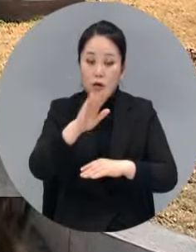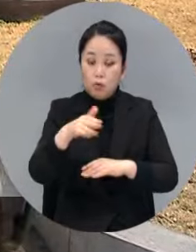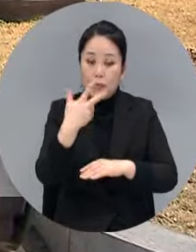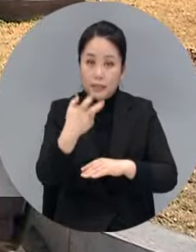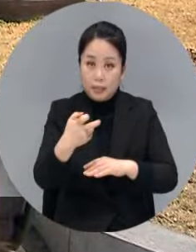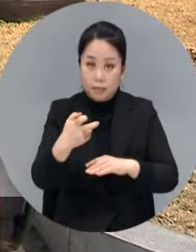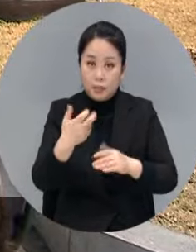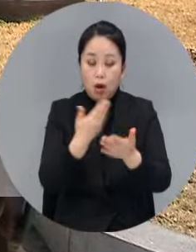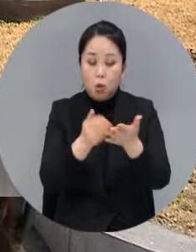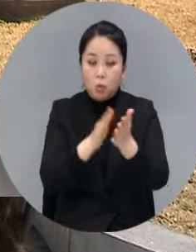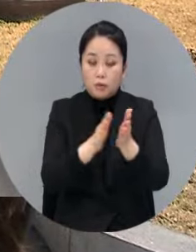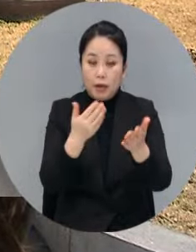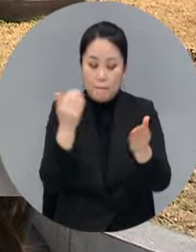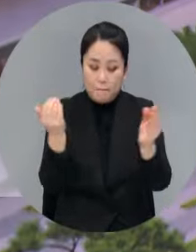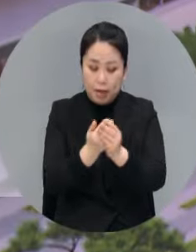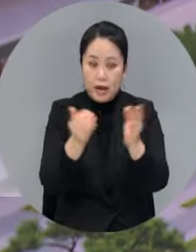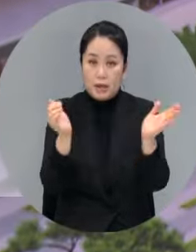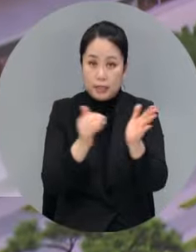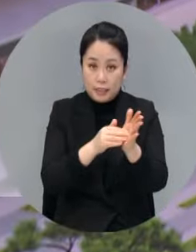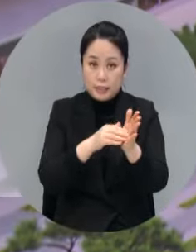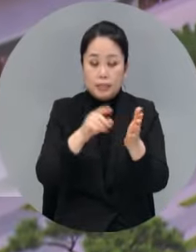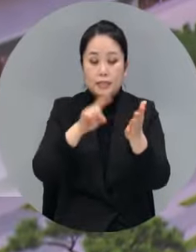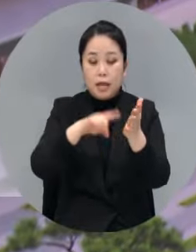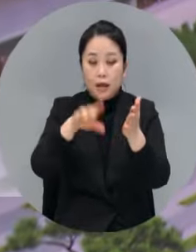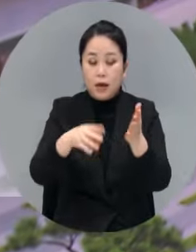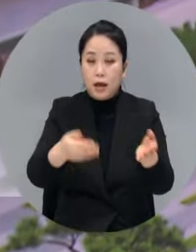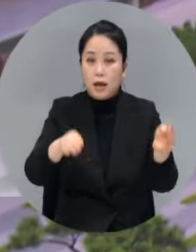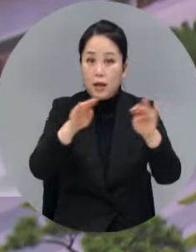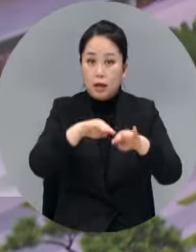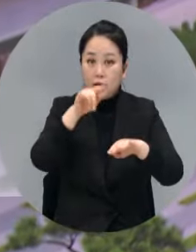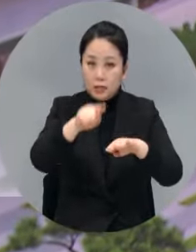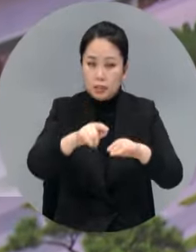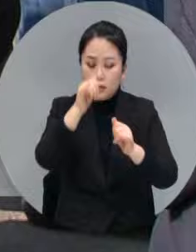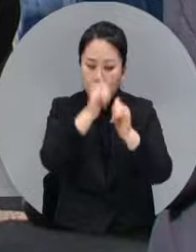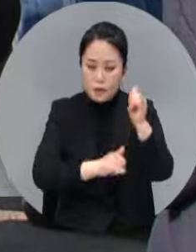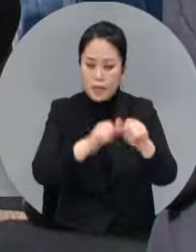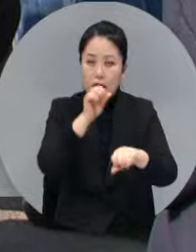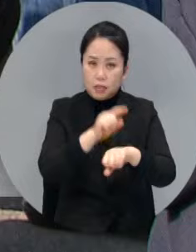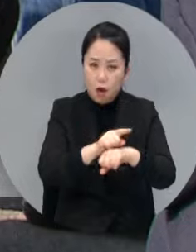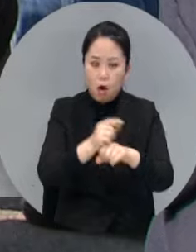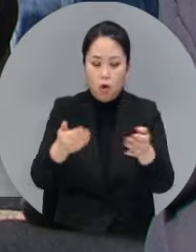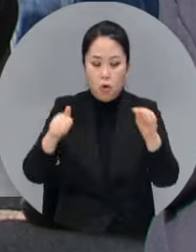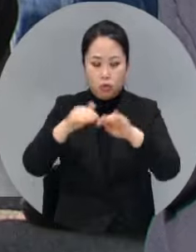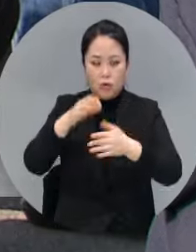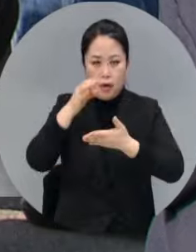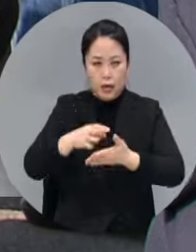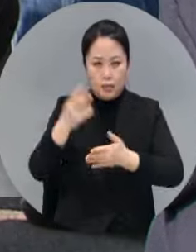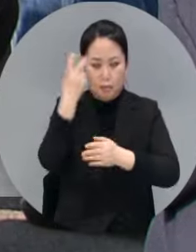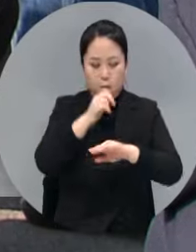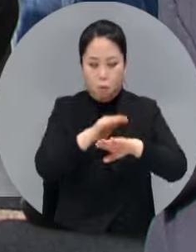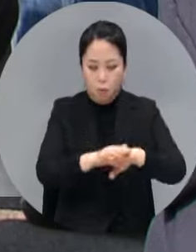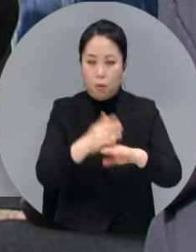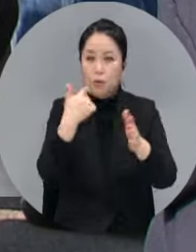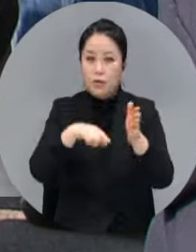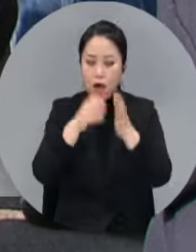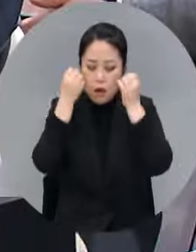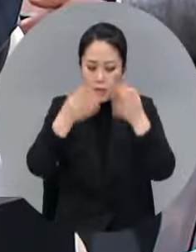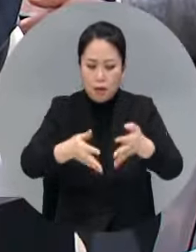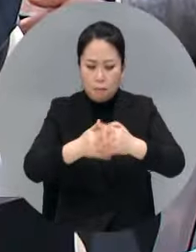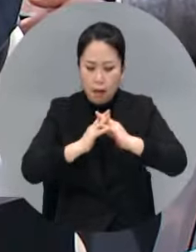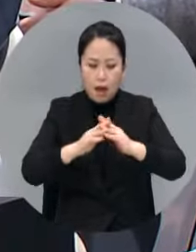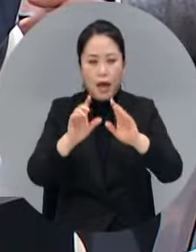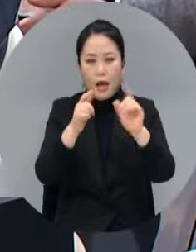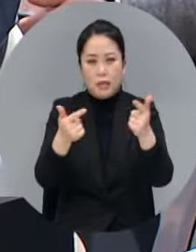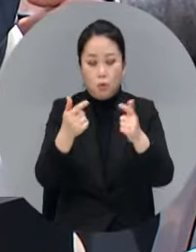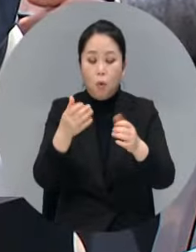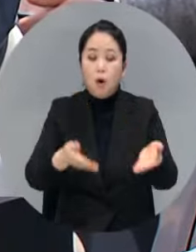1970년 준공된 부산세관청사는 역사성과 건축적 가치를 보존하기 위해 신축 대신 기존 청사의